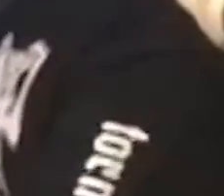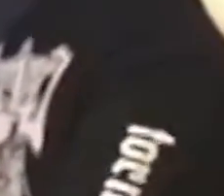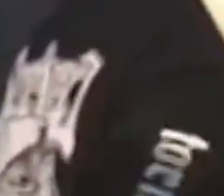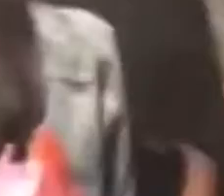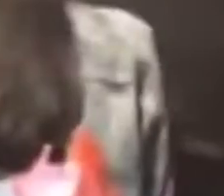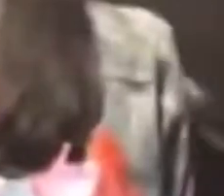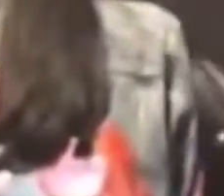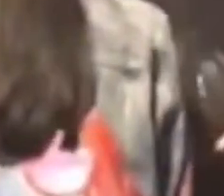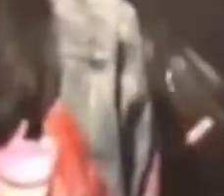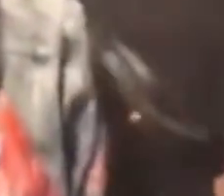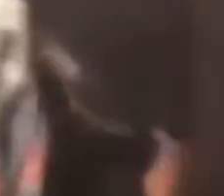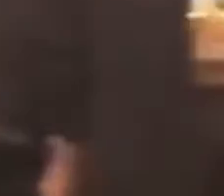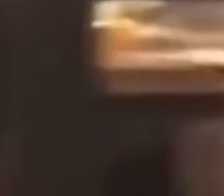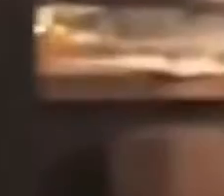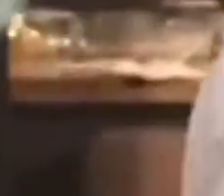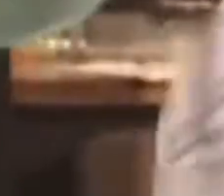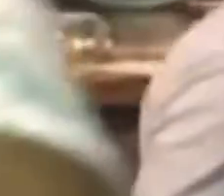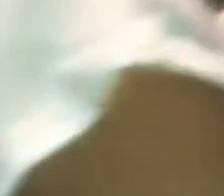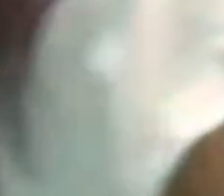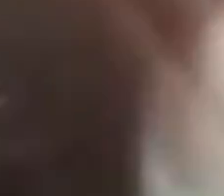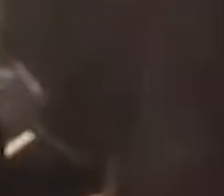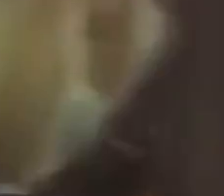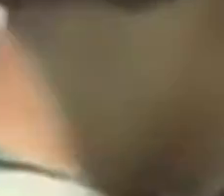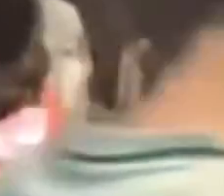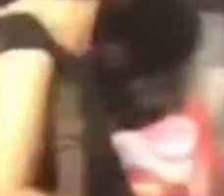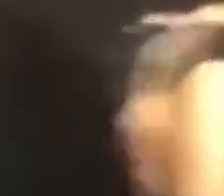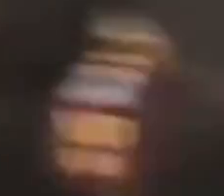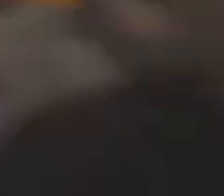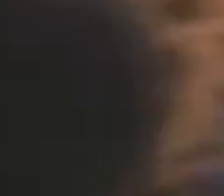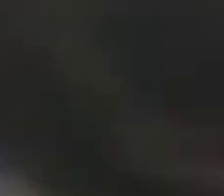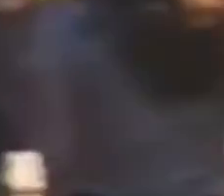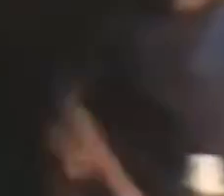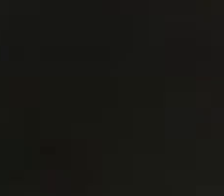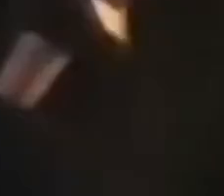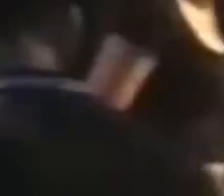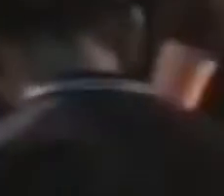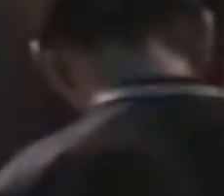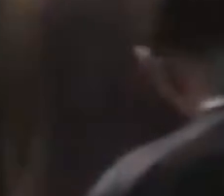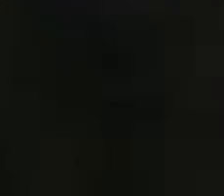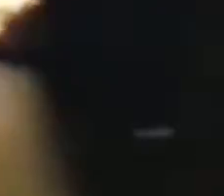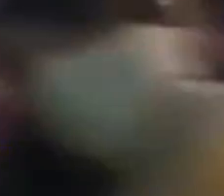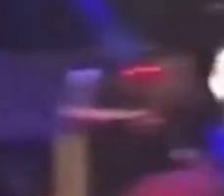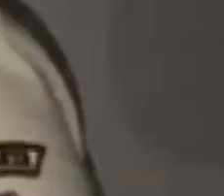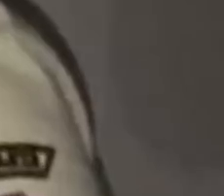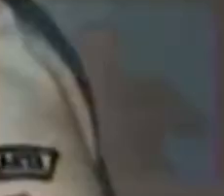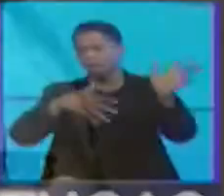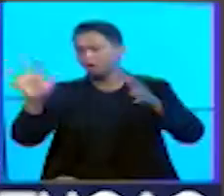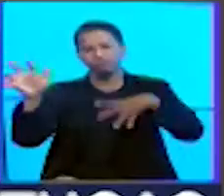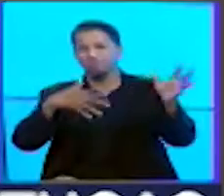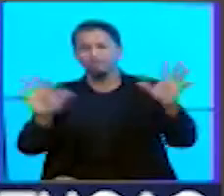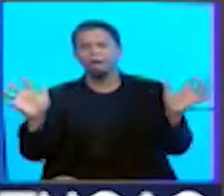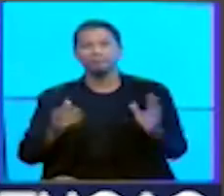mengabaikan jaga jarak fisik petugas meminta seluruh pengunjung kafe untuk membubarkan diri